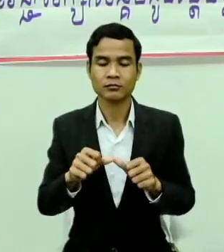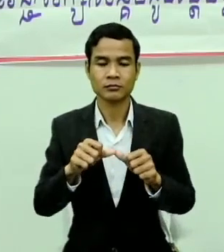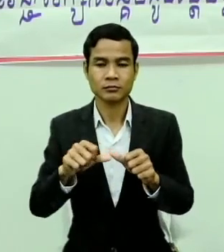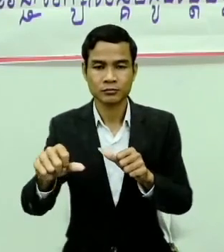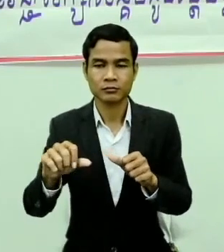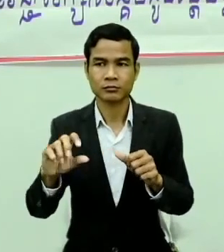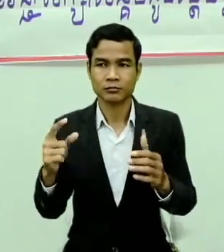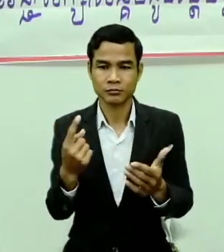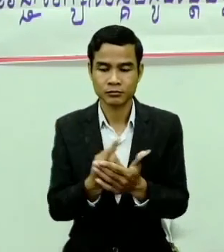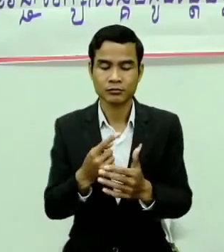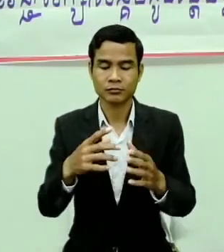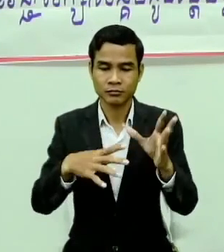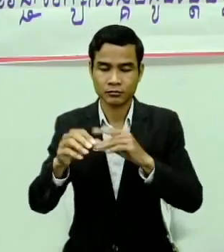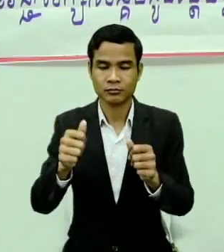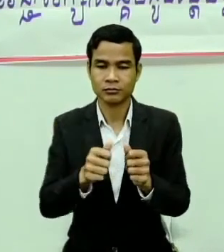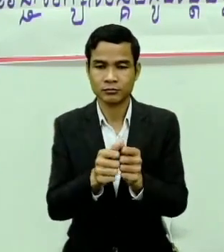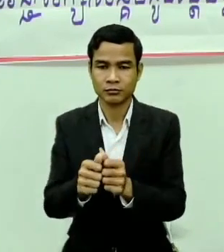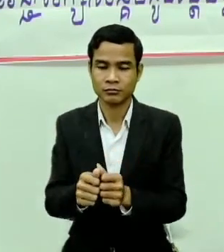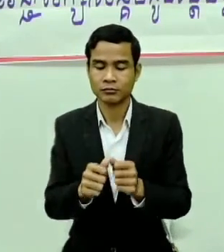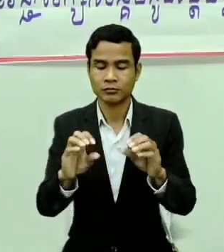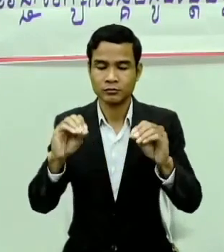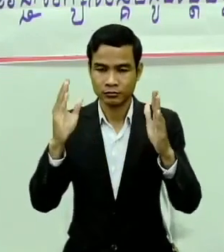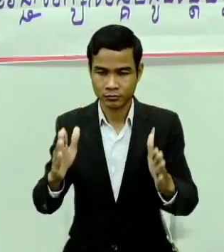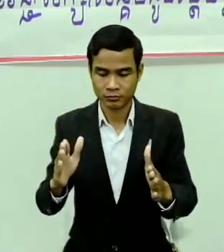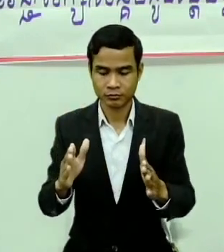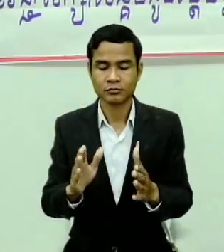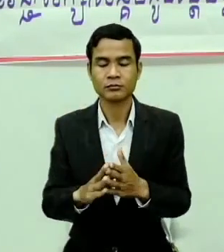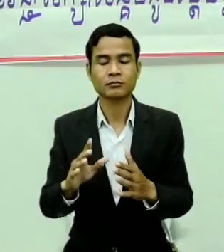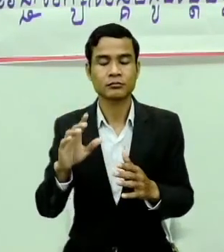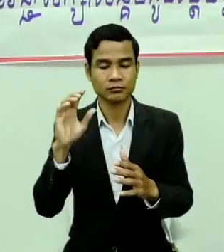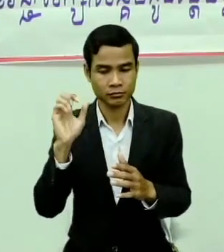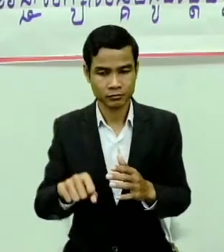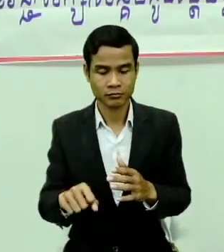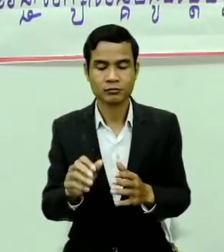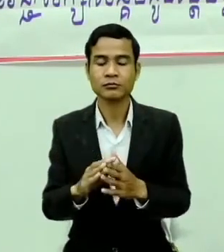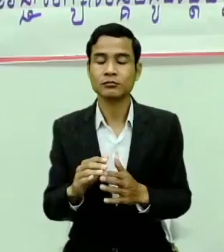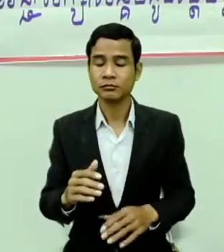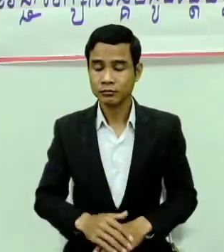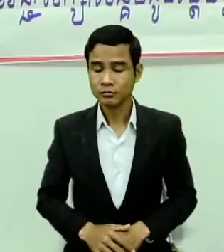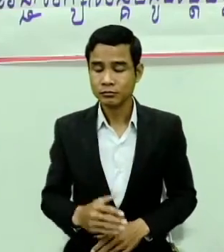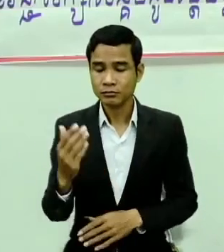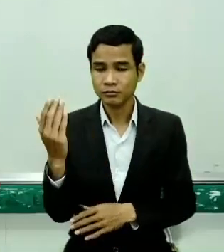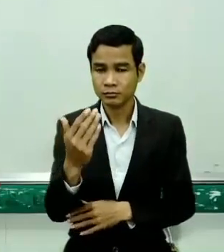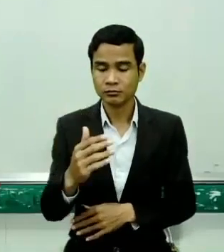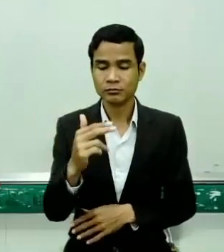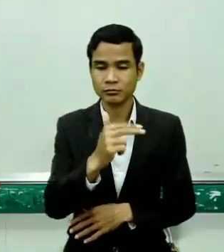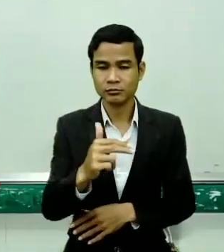to cho ruông sắc xa chì mùi nâng nẹ cử. Bán tam rồi dạ.